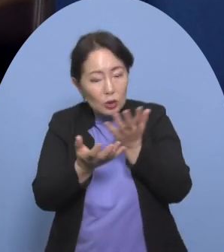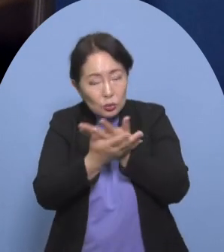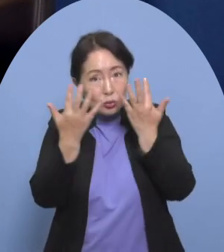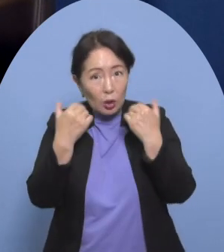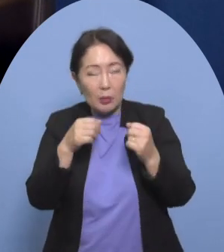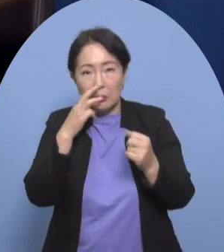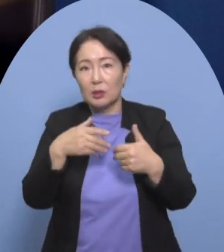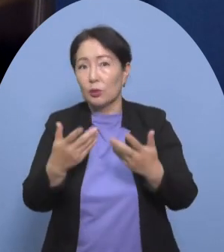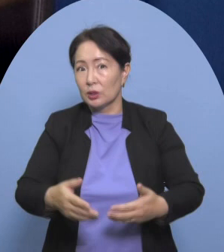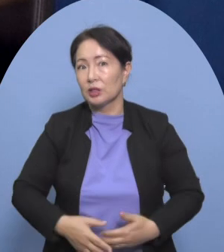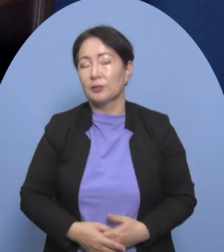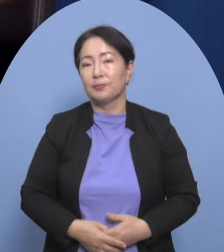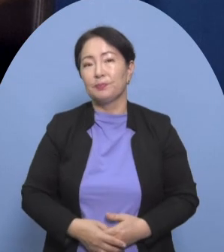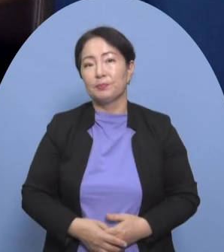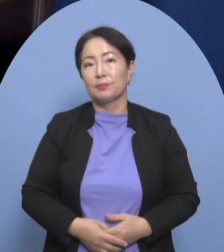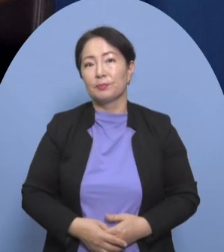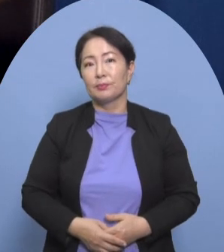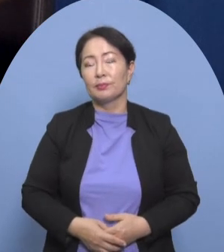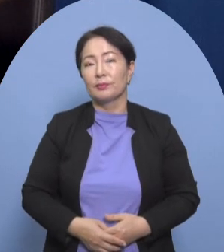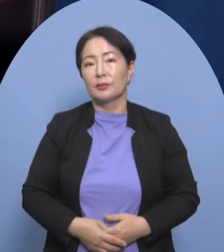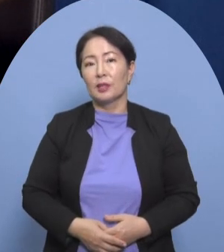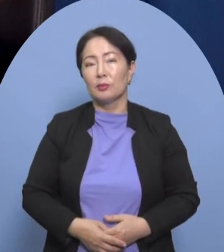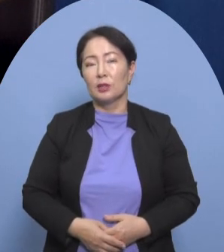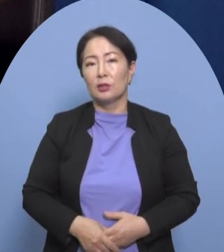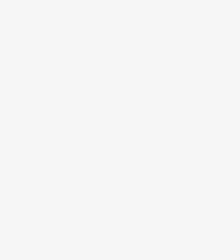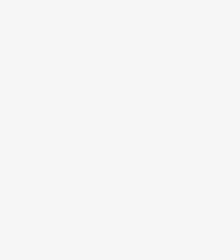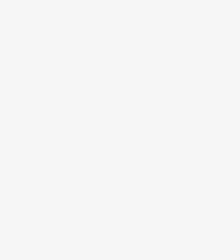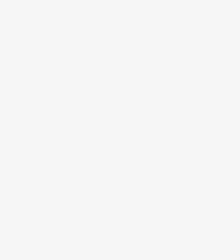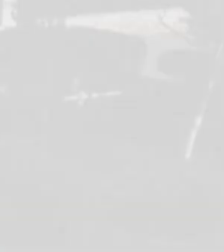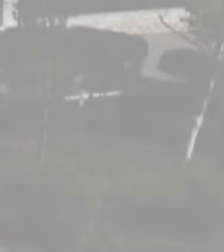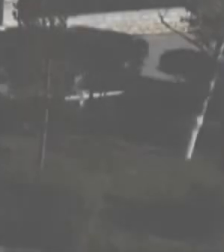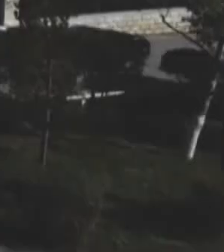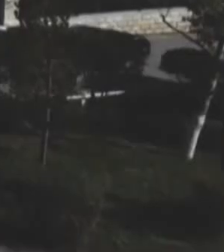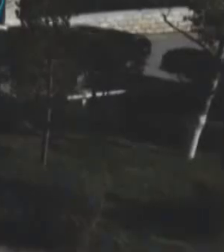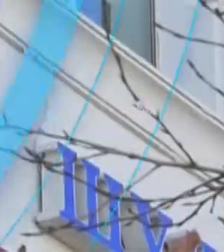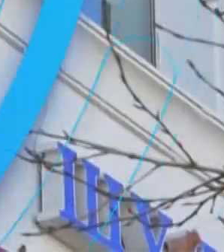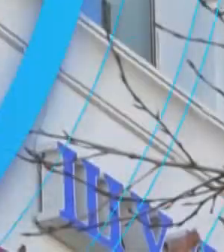талаарх мэдээллийг хүргэлээ. Одоо та бүхэндээ дотоод мэдээг хүргэе.